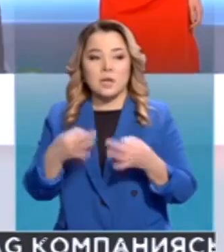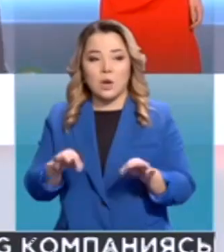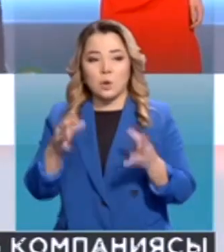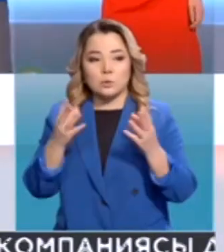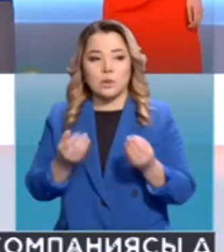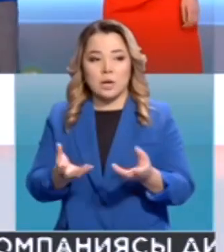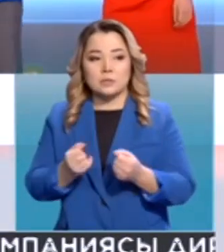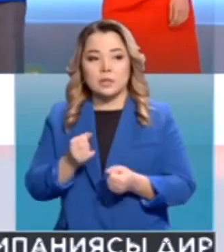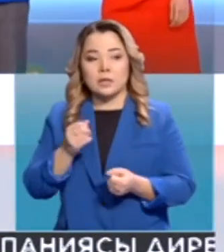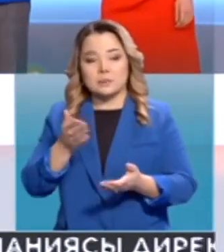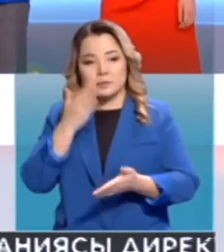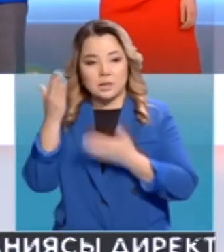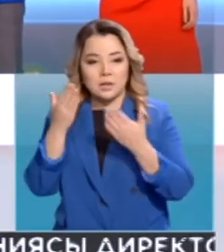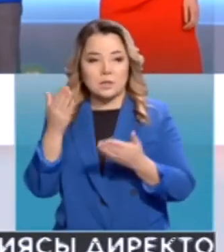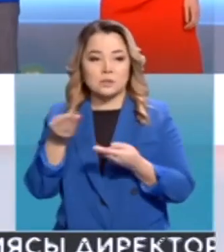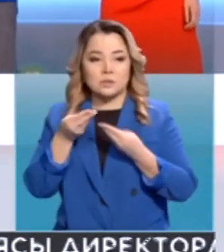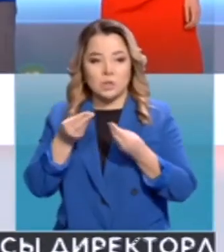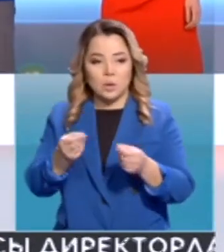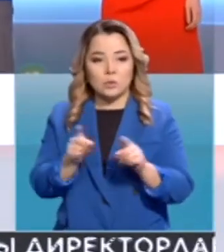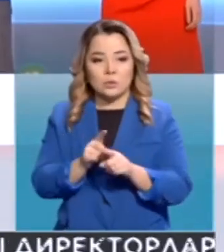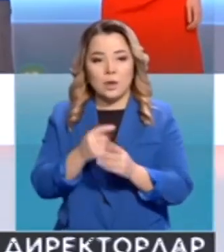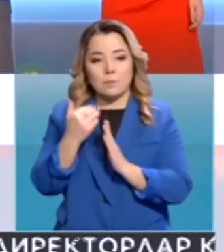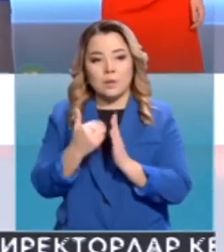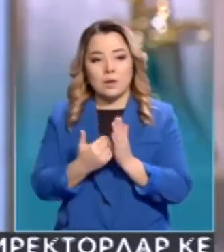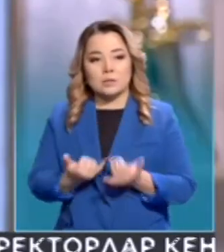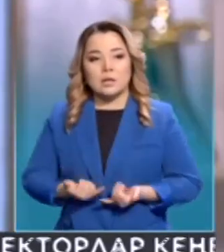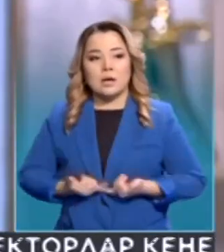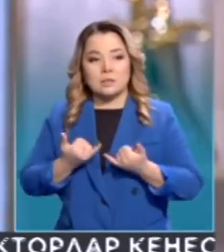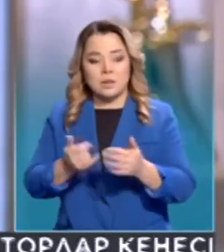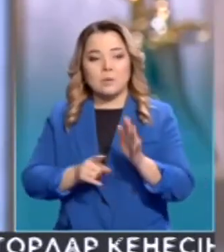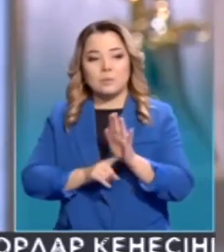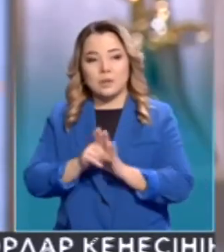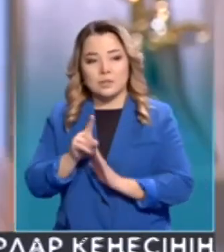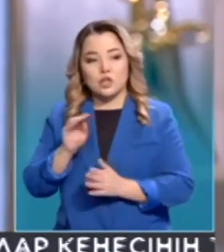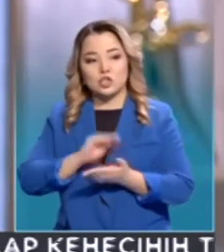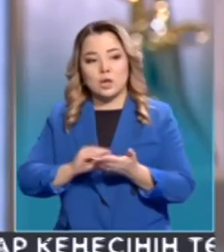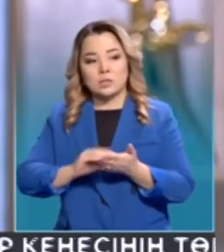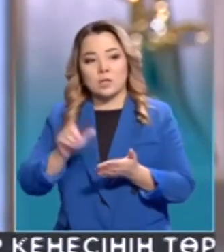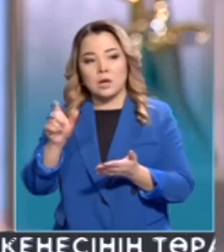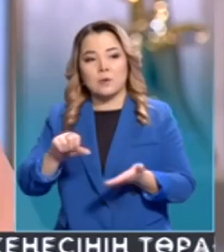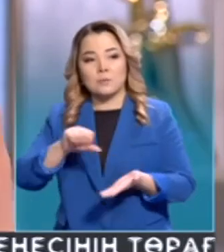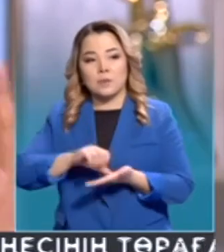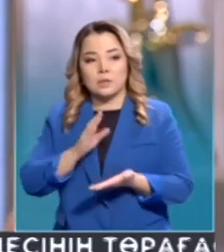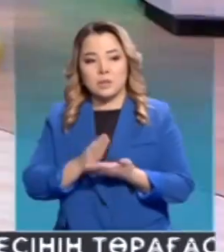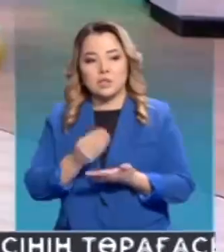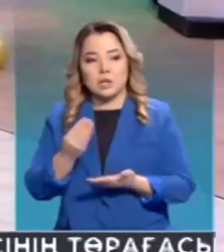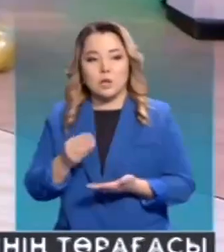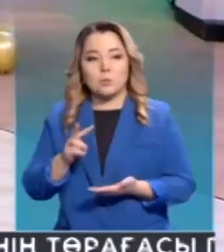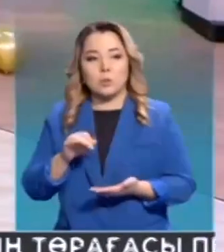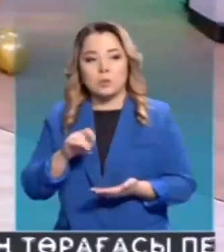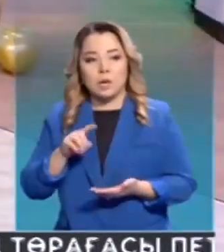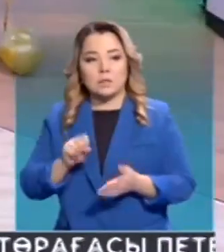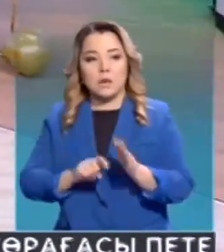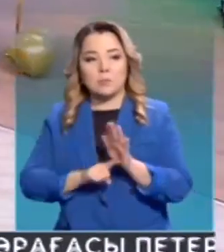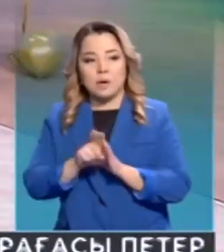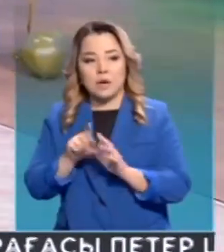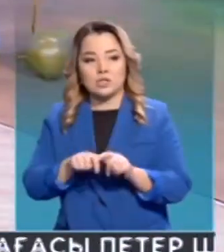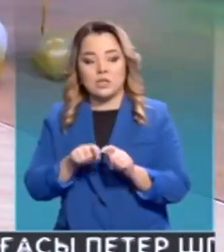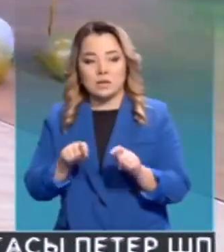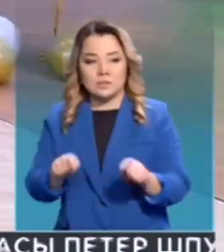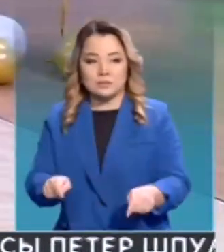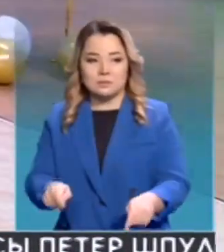халыққа таңертеңгілік көтеріңкі көңілгі сыйлауды бағдар еткен хабар әу баста белгілі жазушы қоғам қайраткері Шерхан Мұртазаның бастамасымен